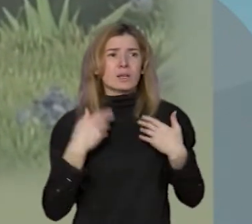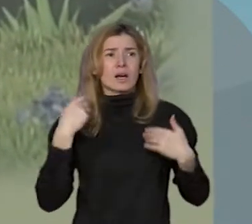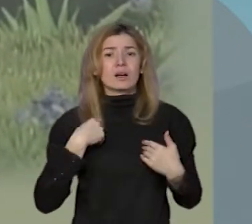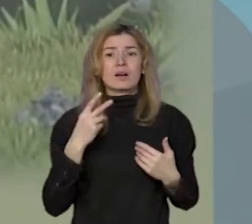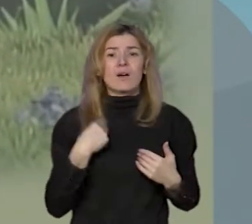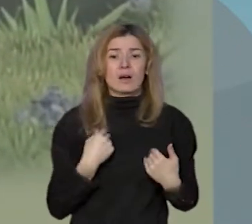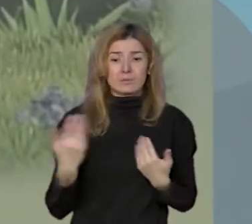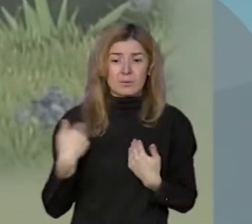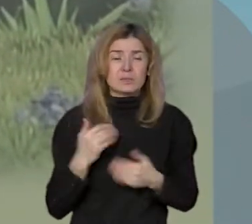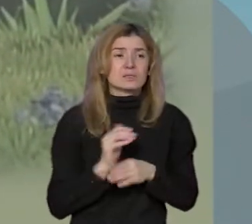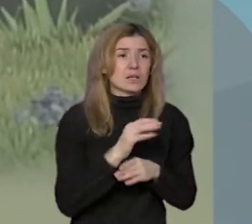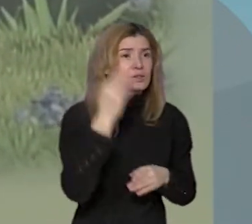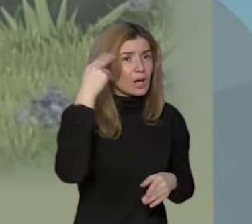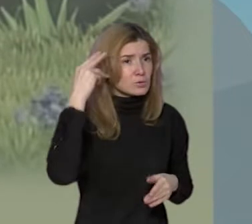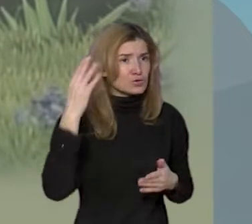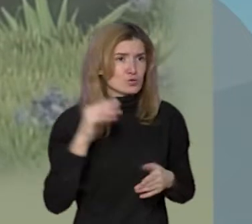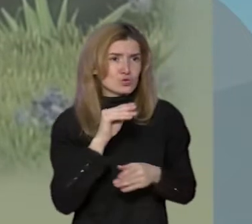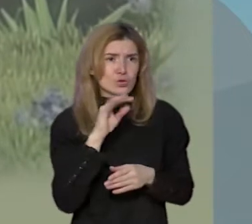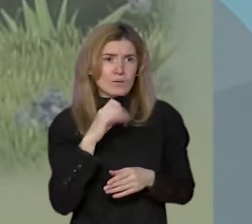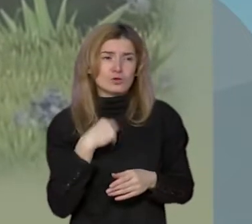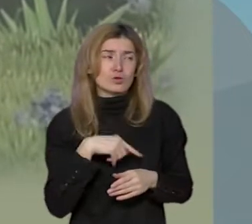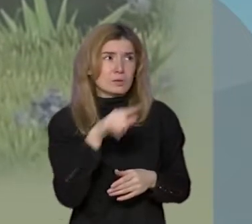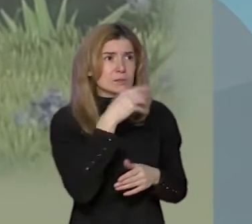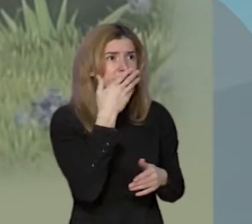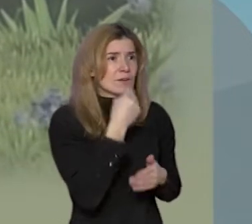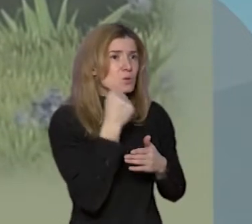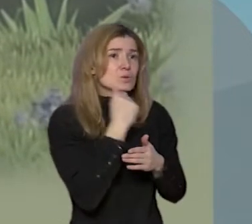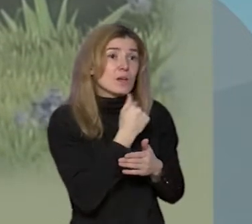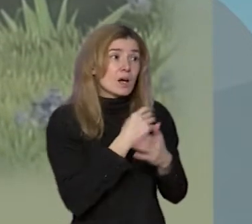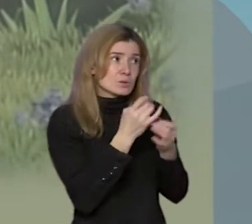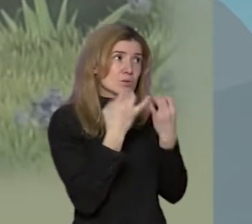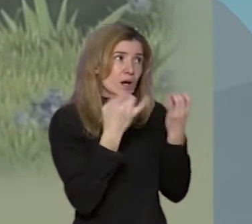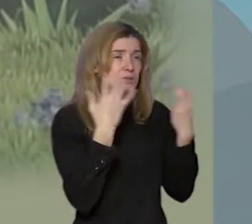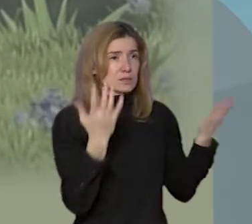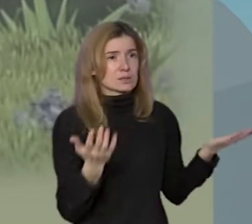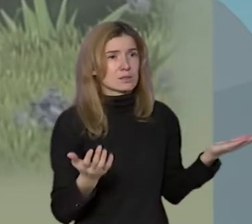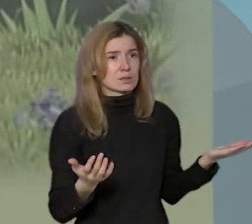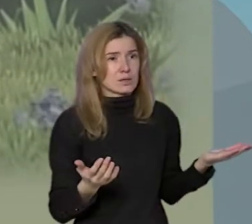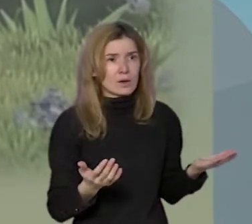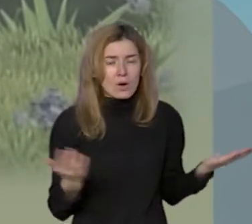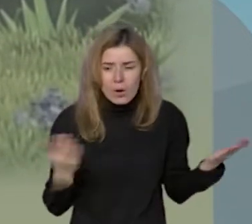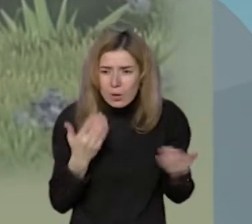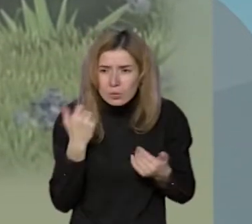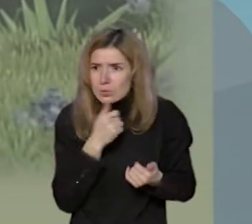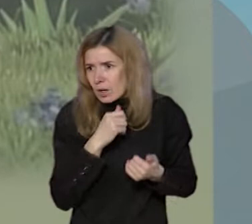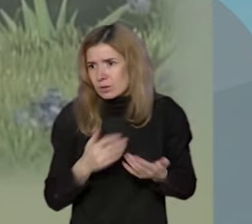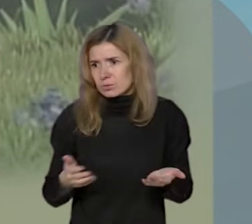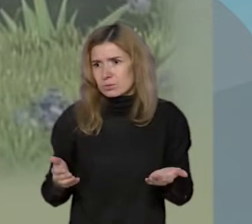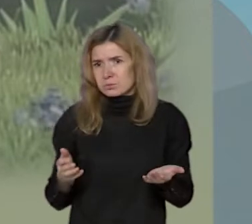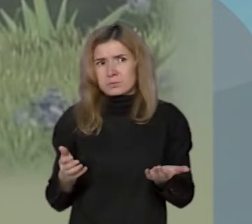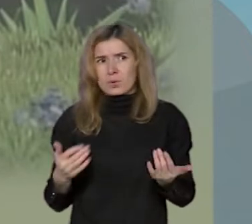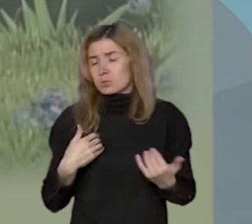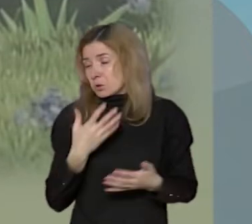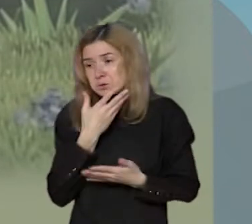Меня к вам дядюшка журавль прислал, чтобы вы мне свою тайну открыли. Тайну? Какую